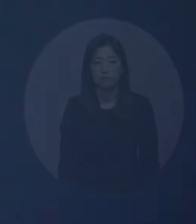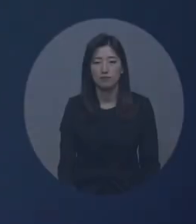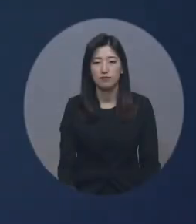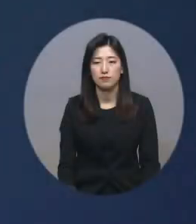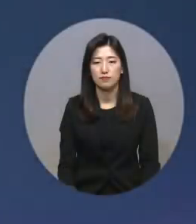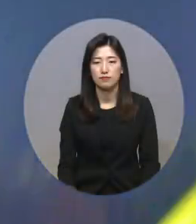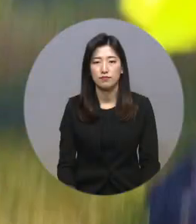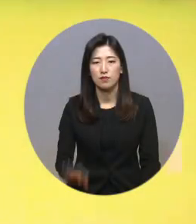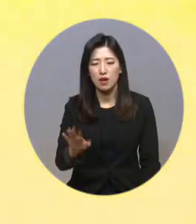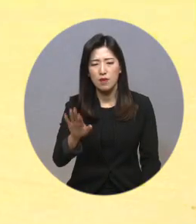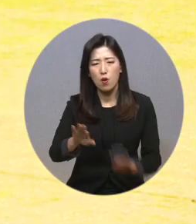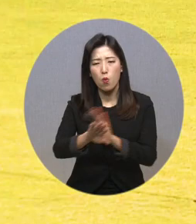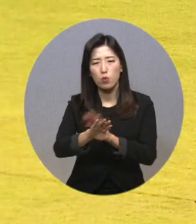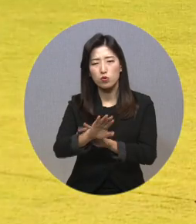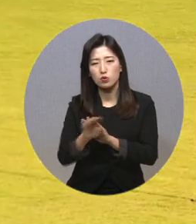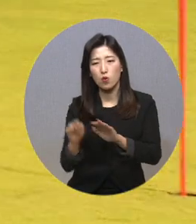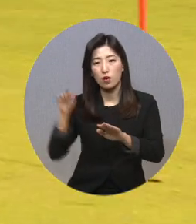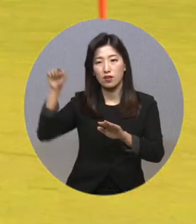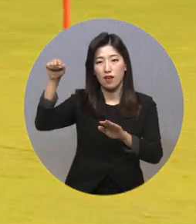모든 쪽이다